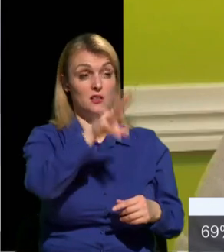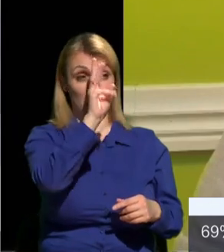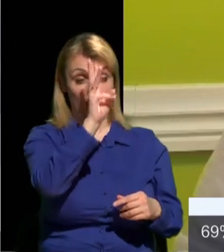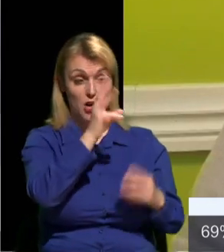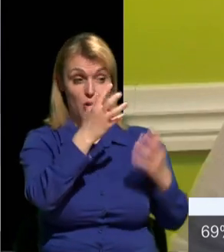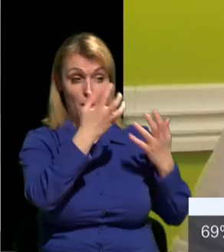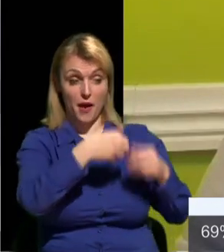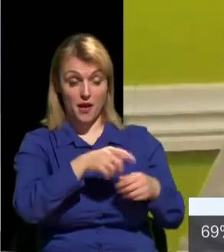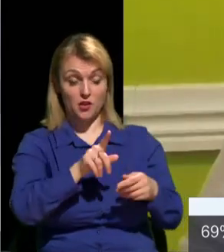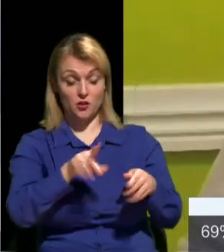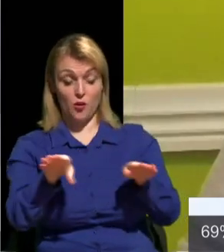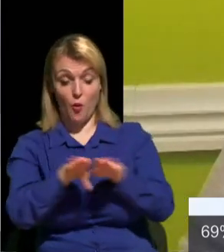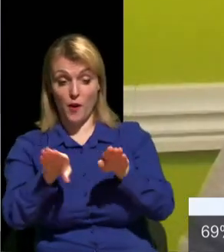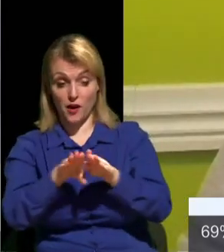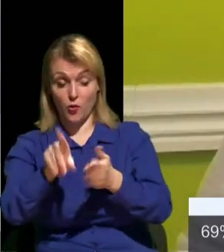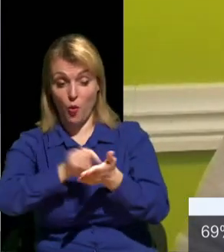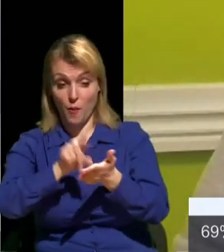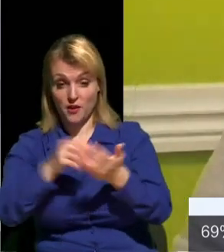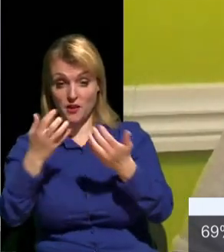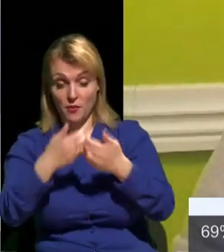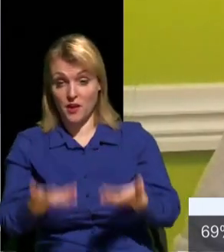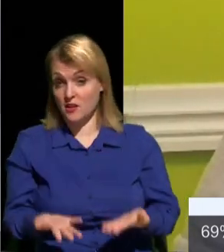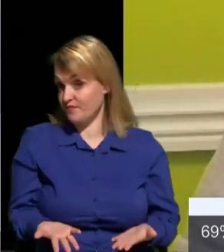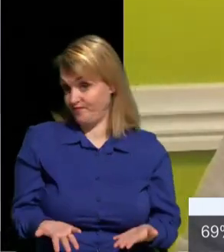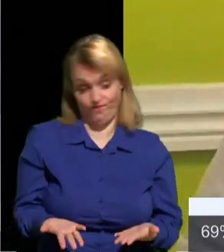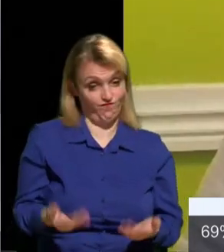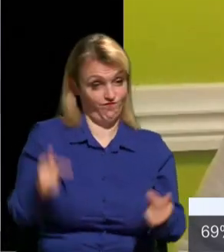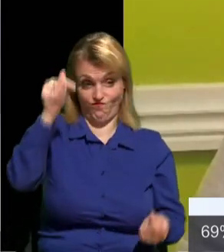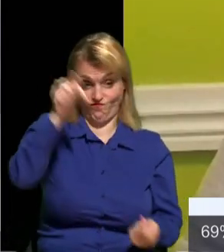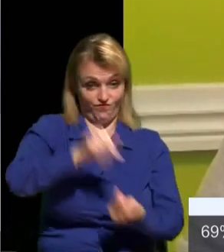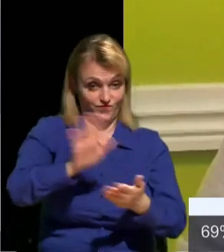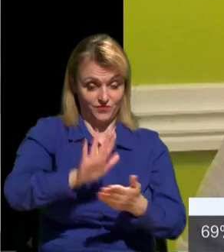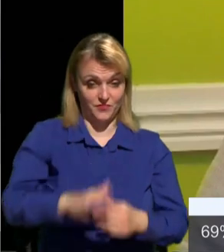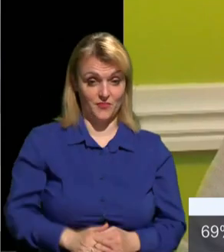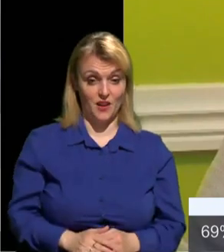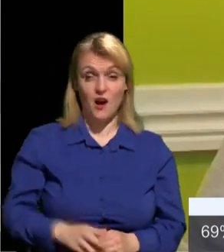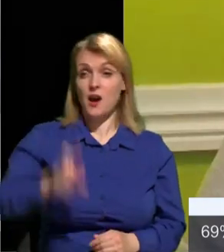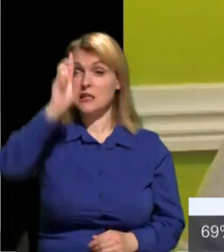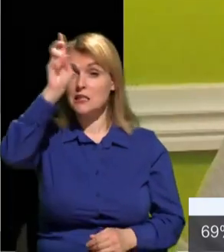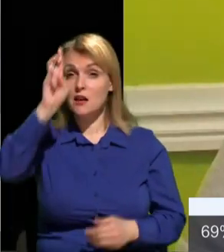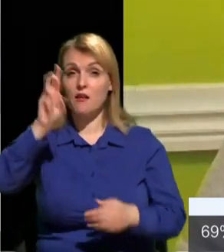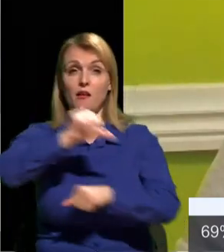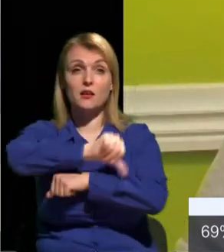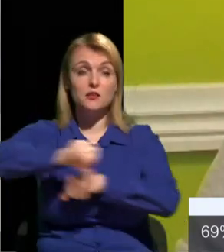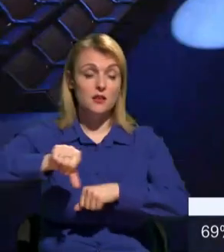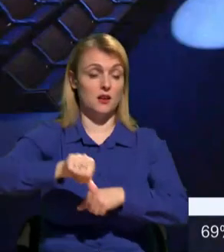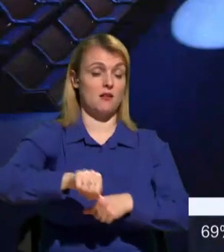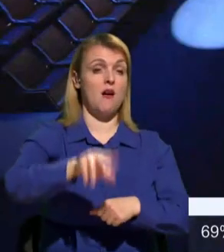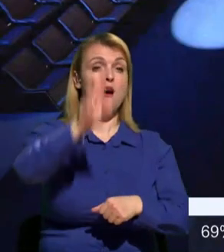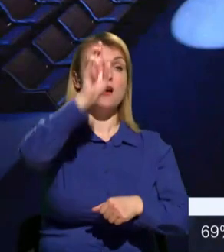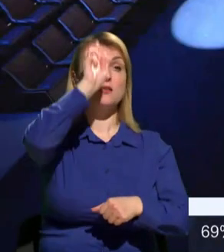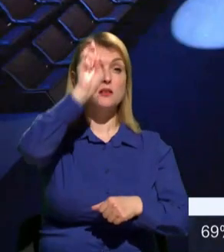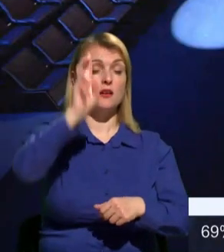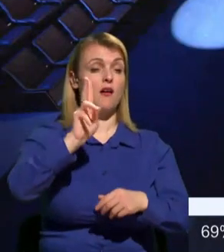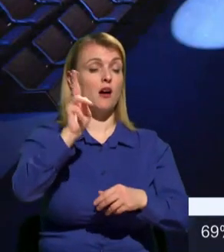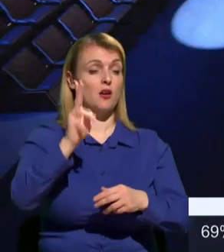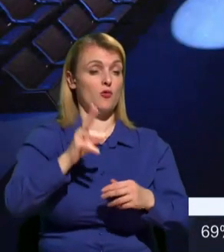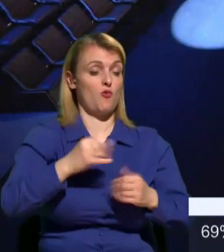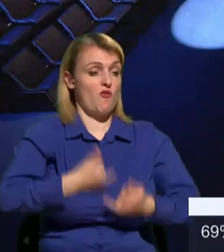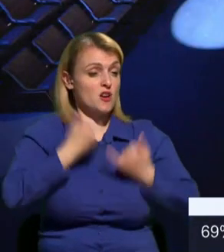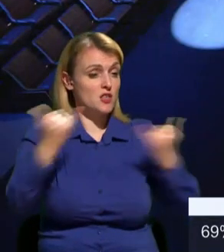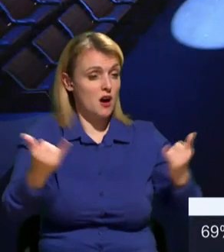la salariul mediu este sub 24%. Țările civilizate, țările care au stimă și respect față de cei bătrâni, spun că un